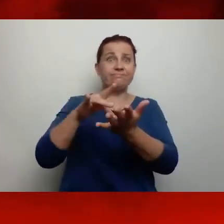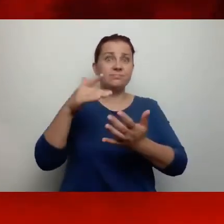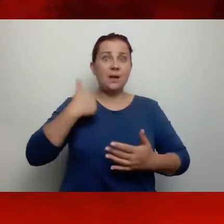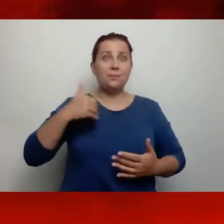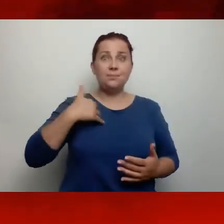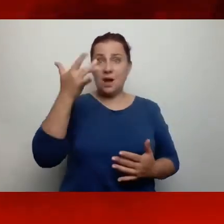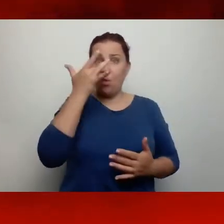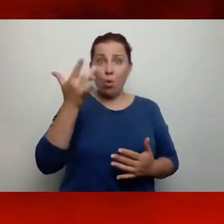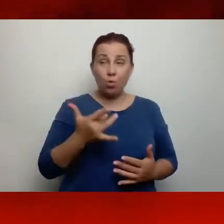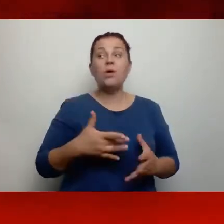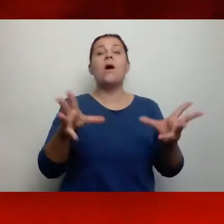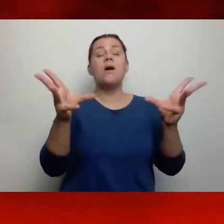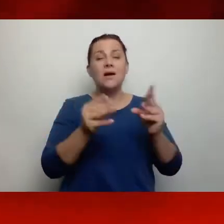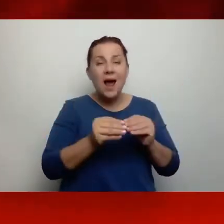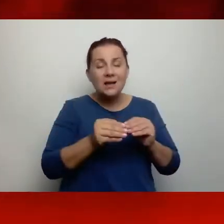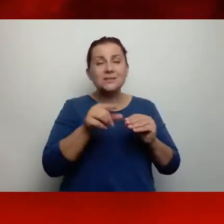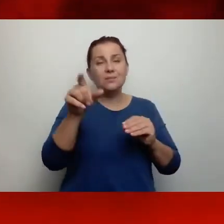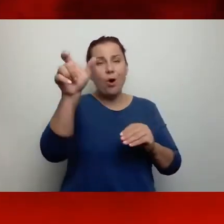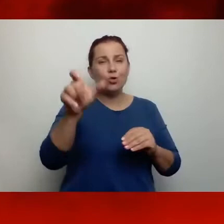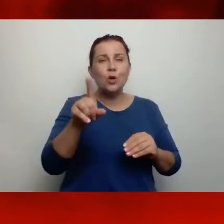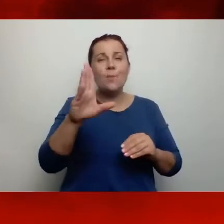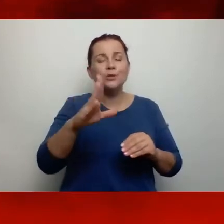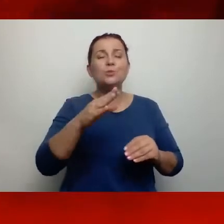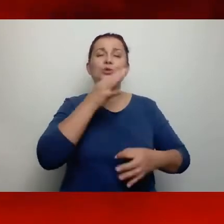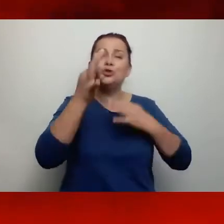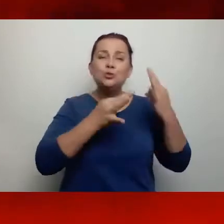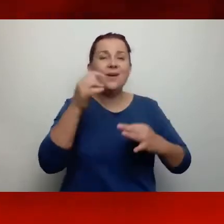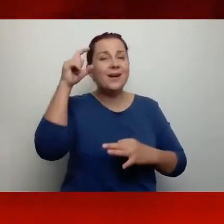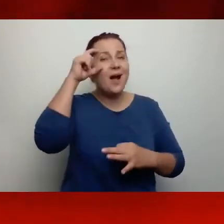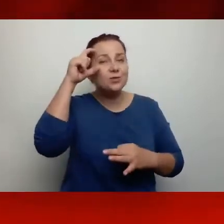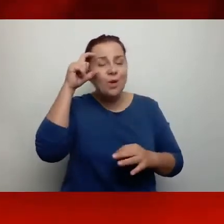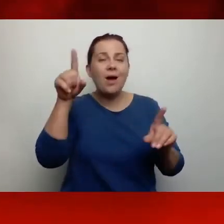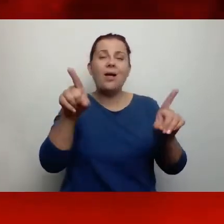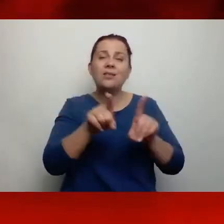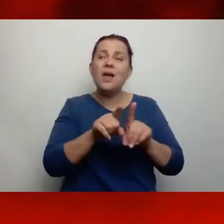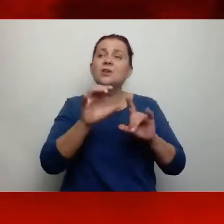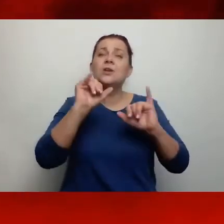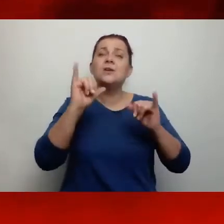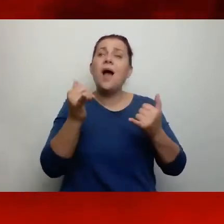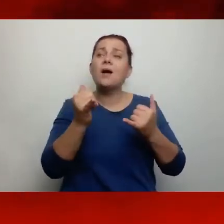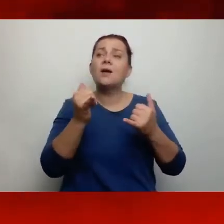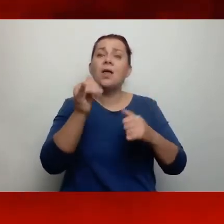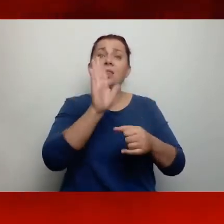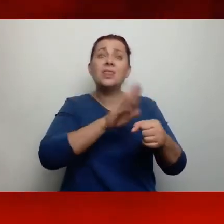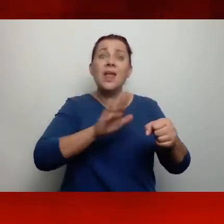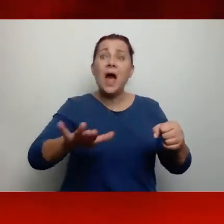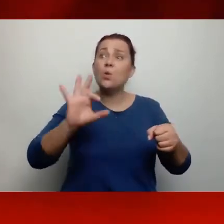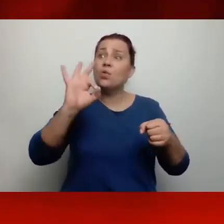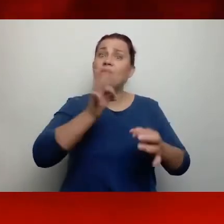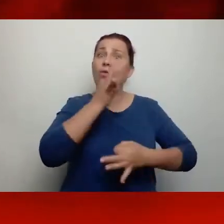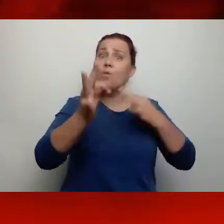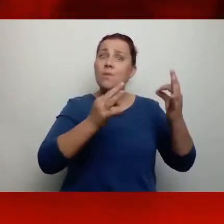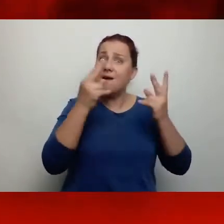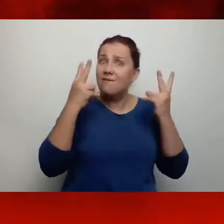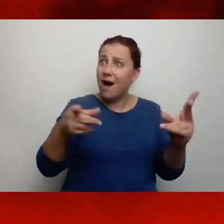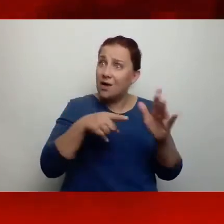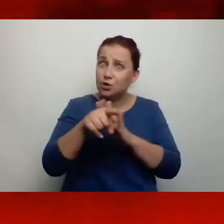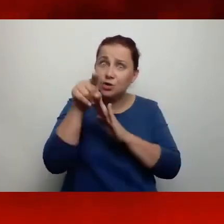festiwalu śpiewać Kaczmarskiego i nie tylko, oraz rozmawiać o funkcji pieśni w życiu narodu, na przykładzie murów